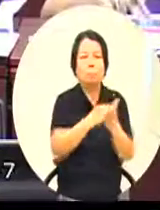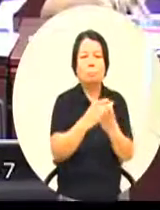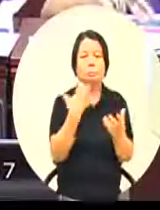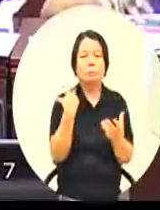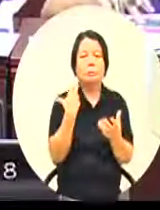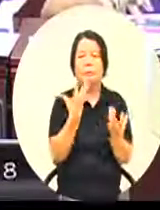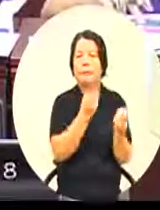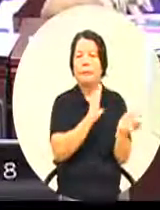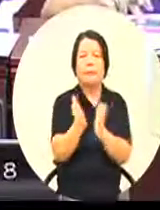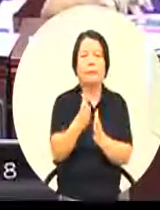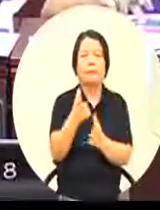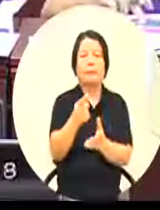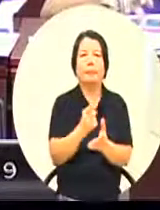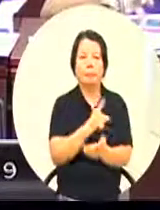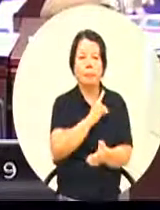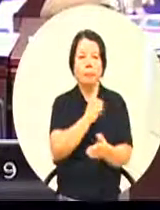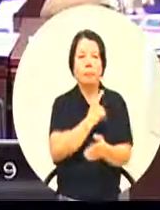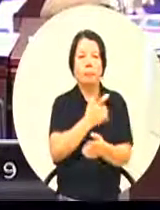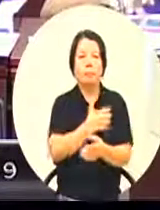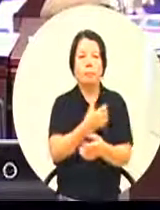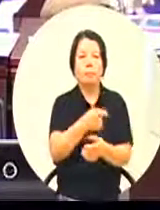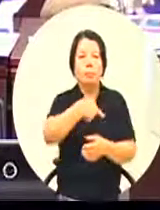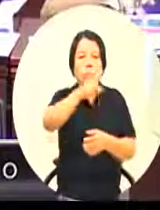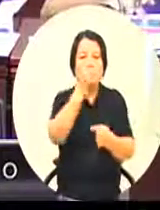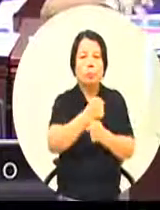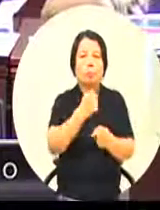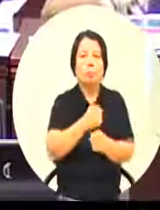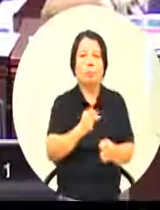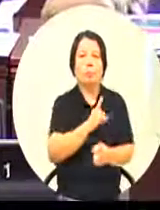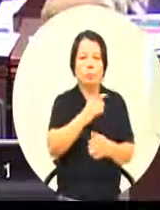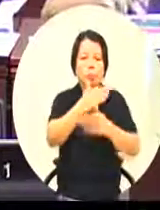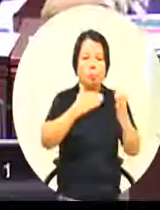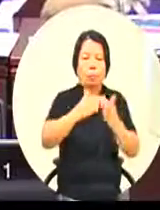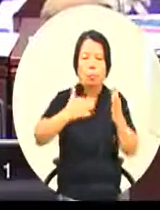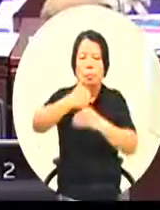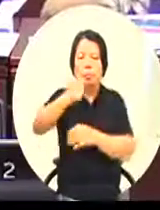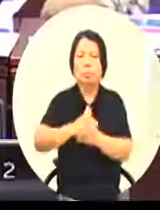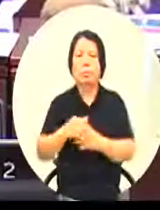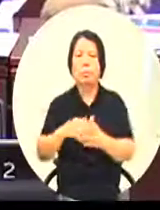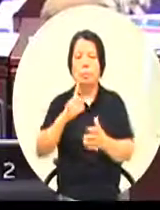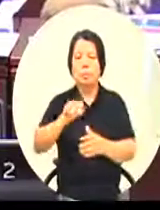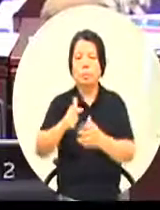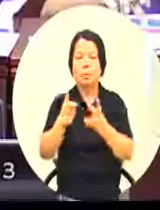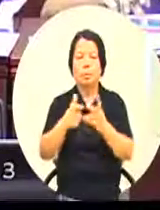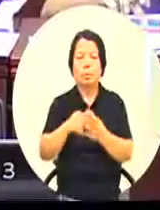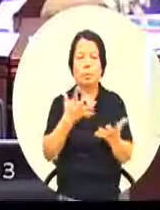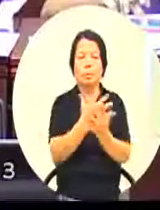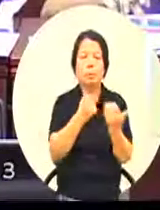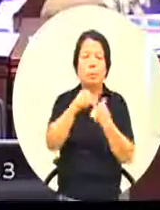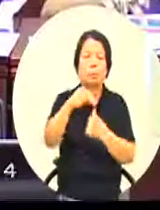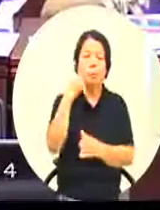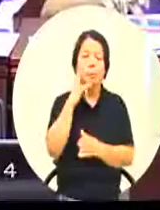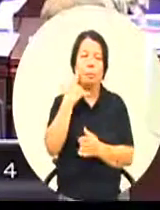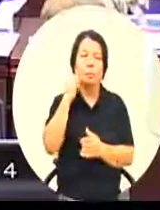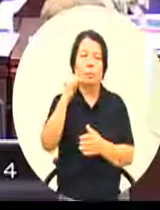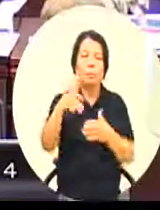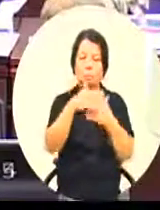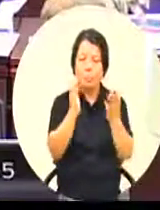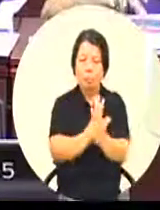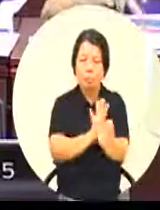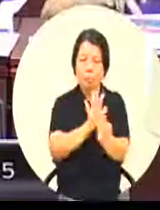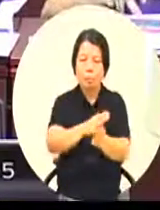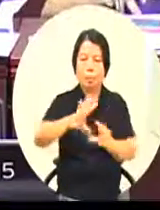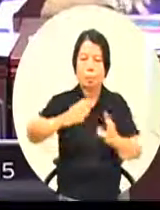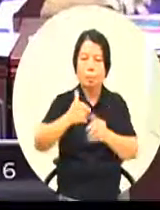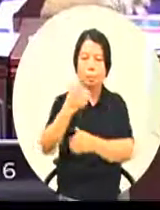几乎都是靠自力救济了。所有人都动员，校长、老师、家长、社区都动员。那后来就是国军大概有多